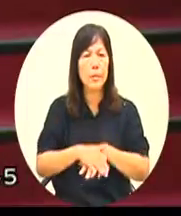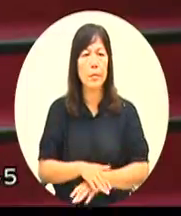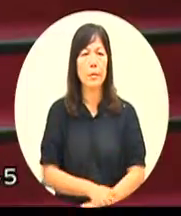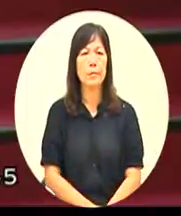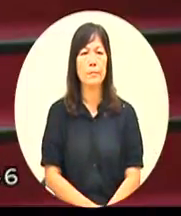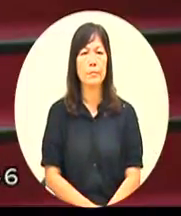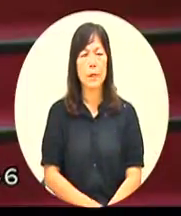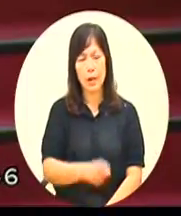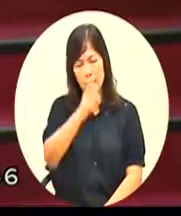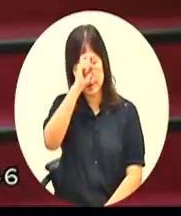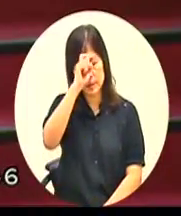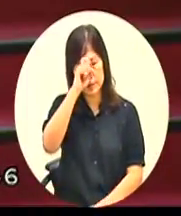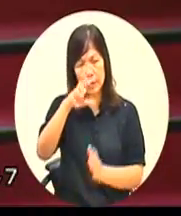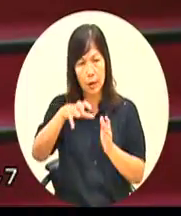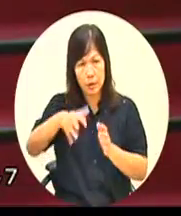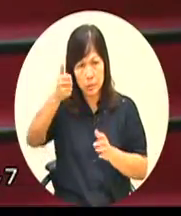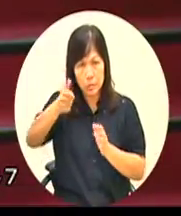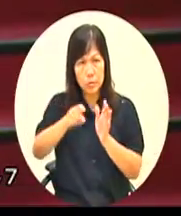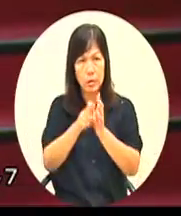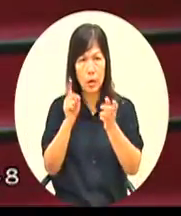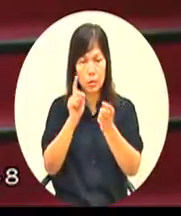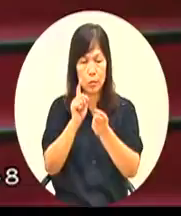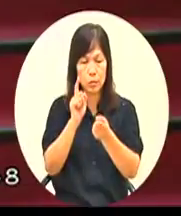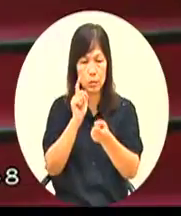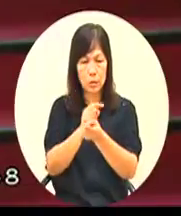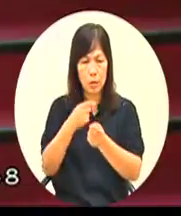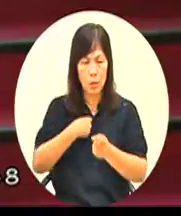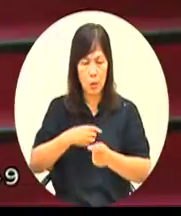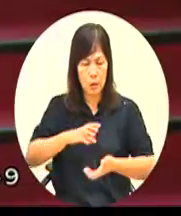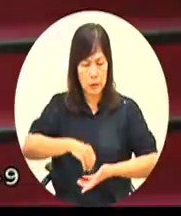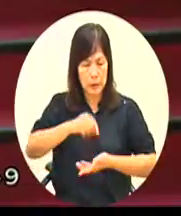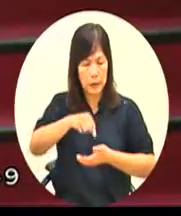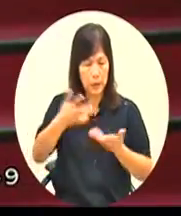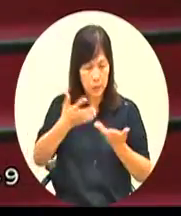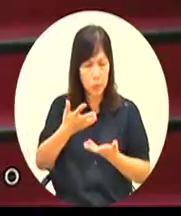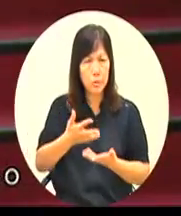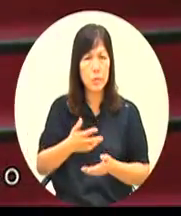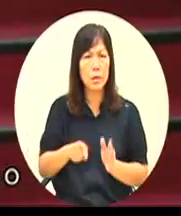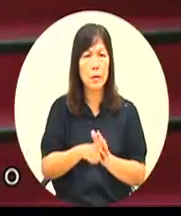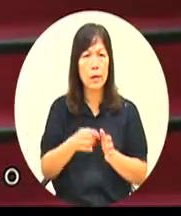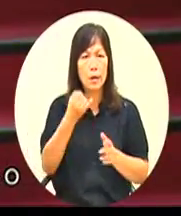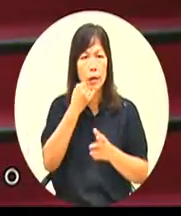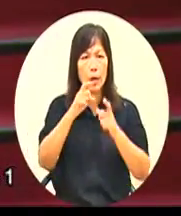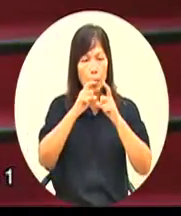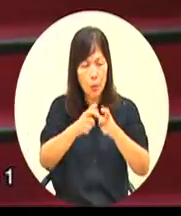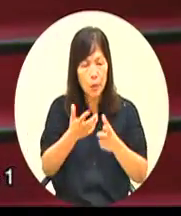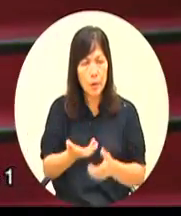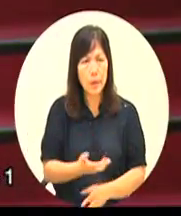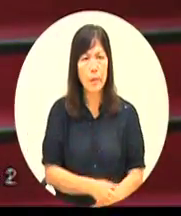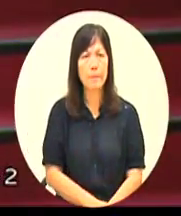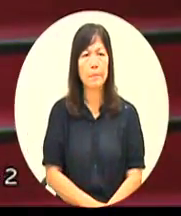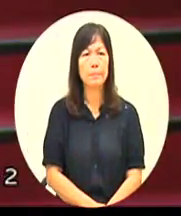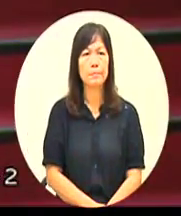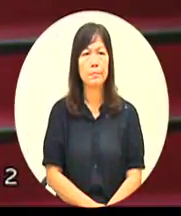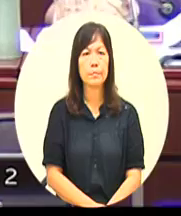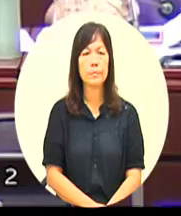希望教育局局长针对本席议员这一点意见，是不是可以答复本席议